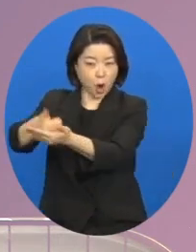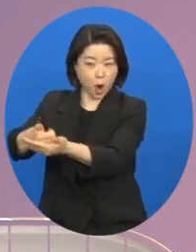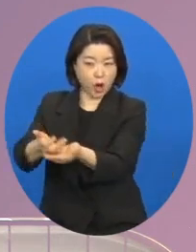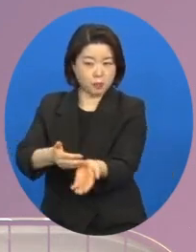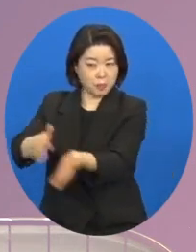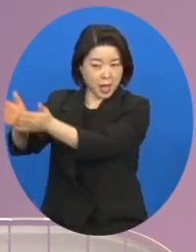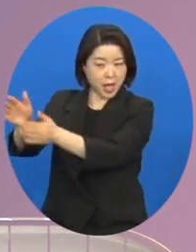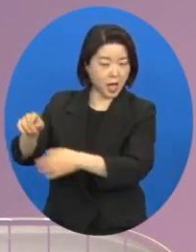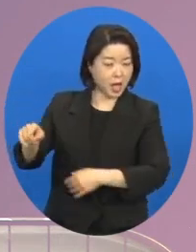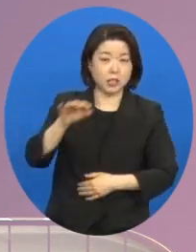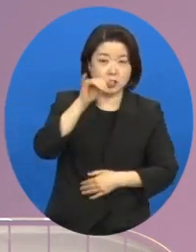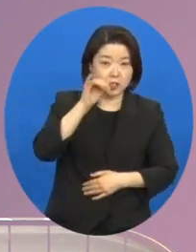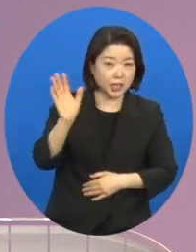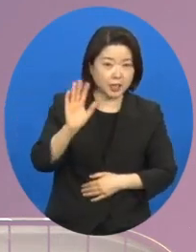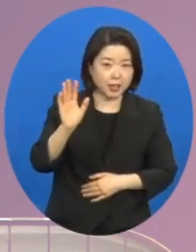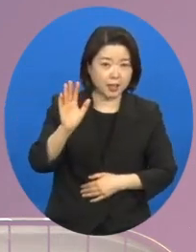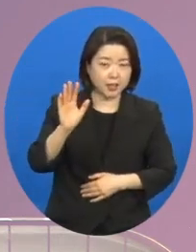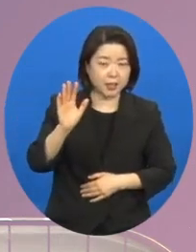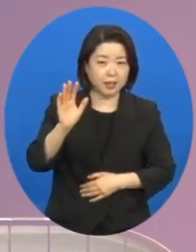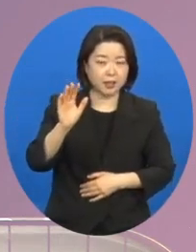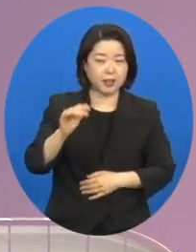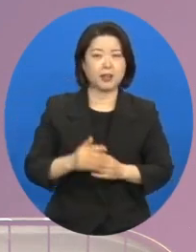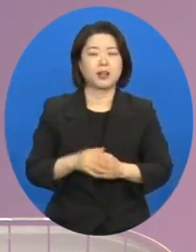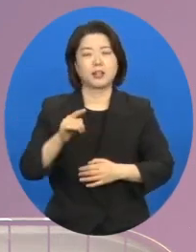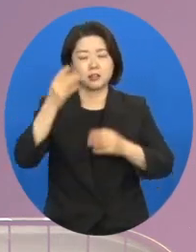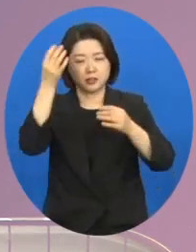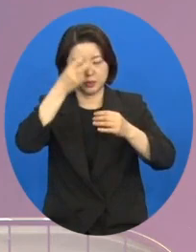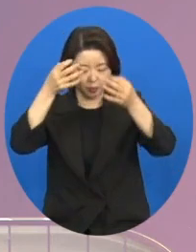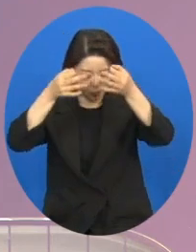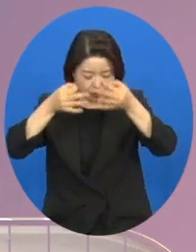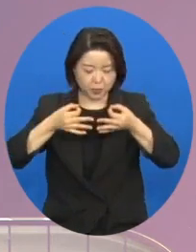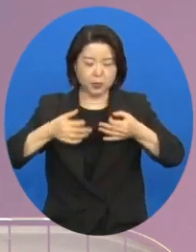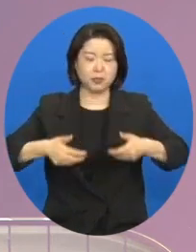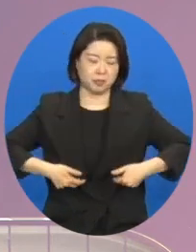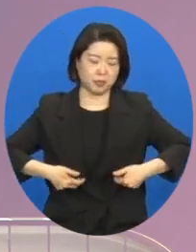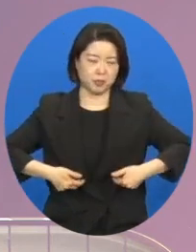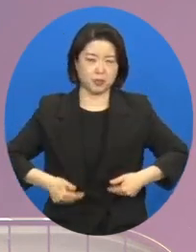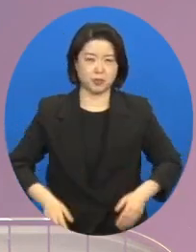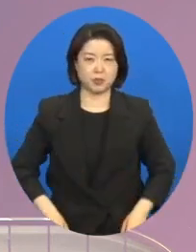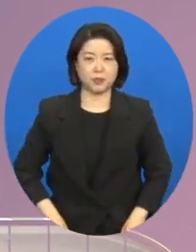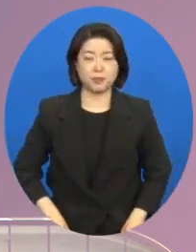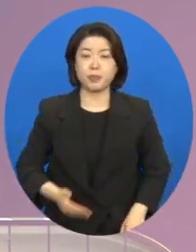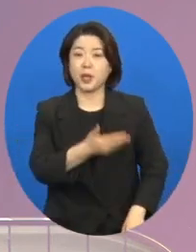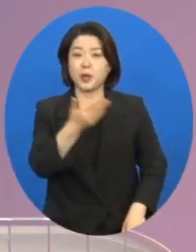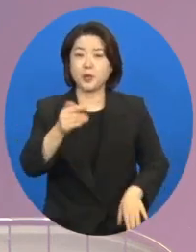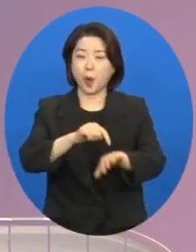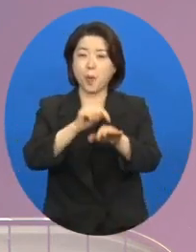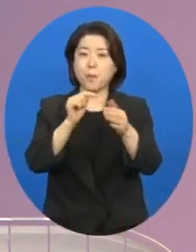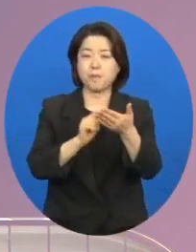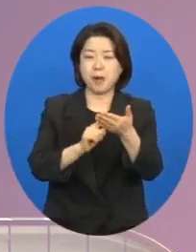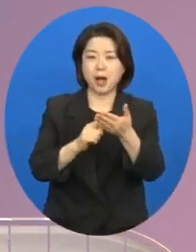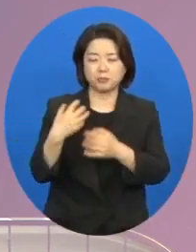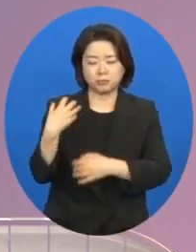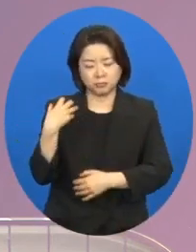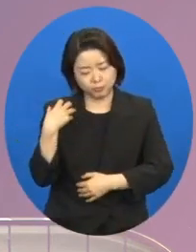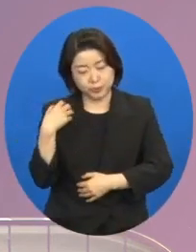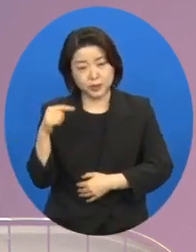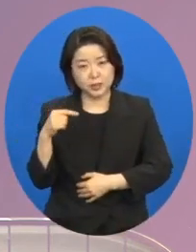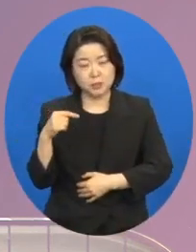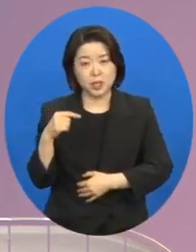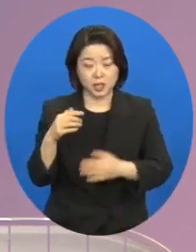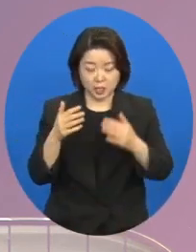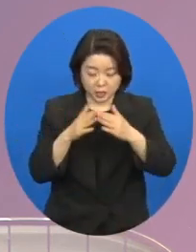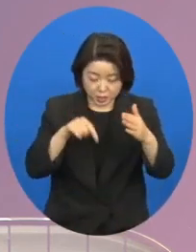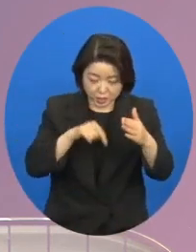있지는 않습니까? 그걸 점검해 보셔야 된다는 거예요. 여러분들의 마음의 집이 주님을 위해 비어 있는가?